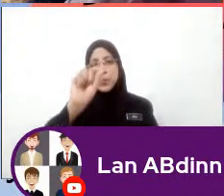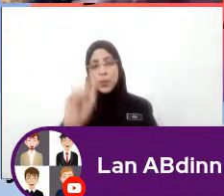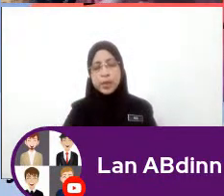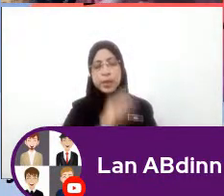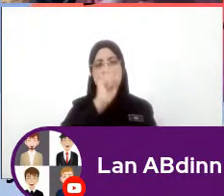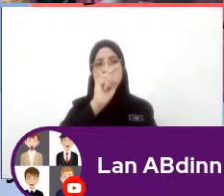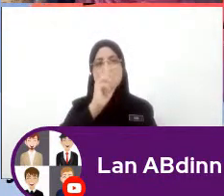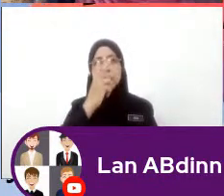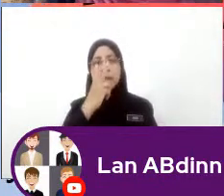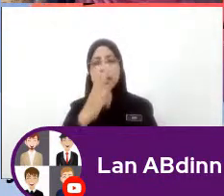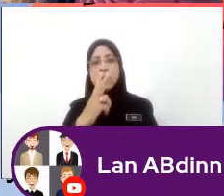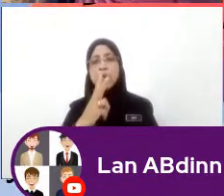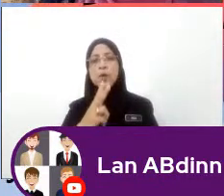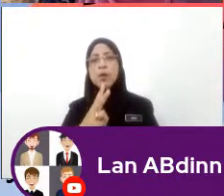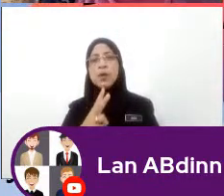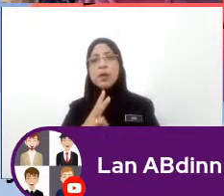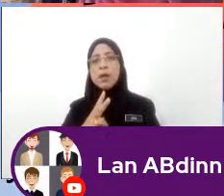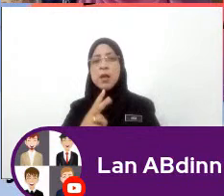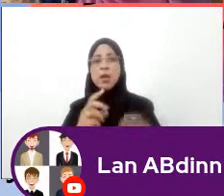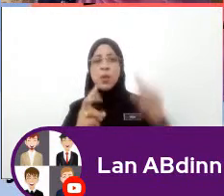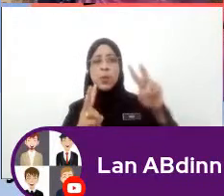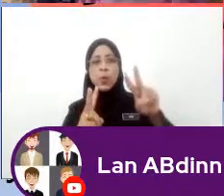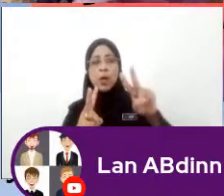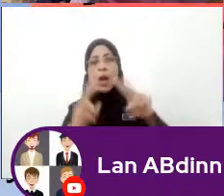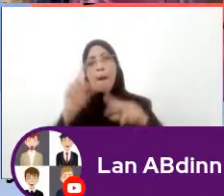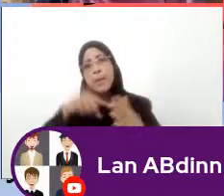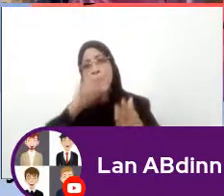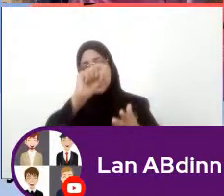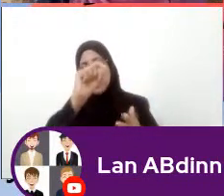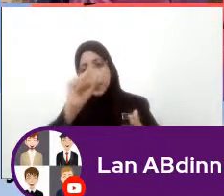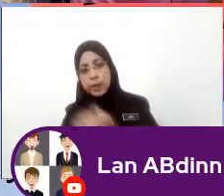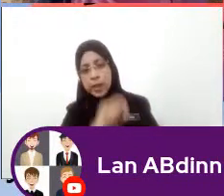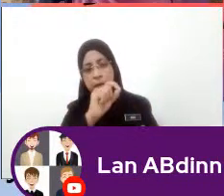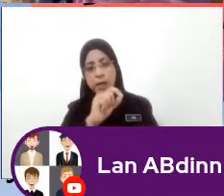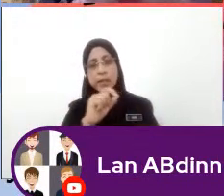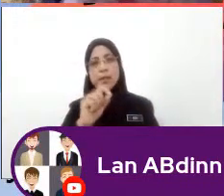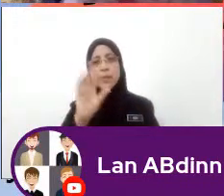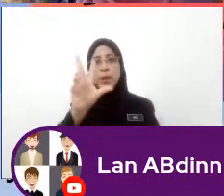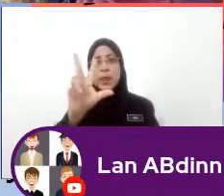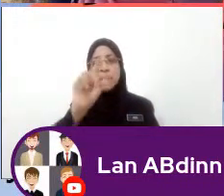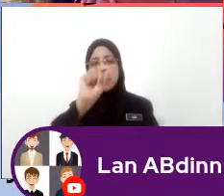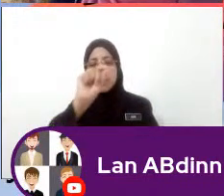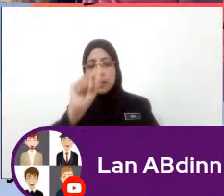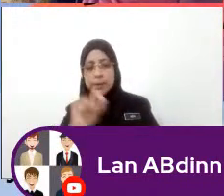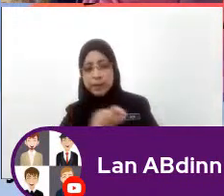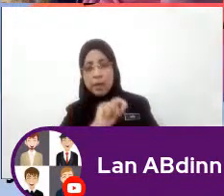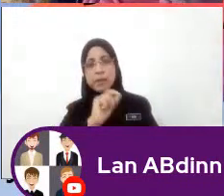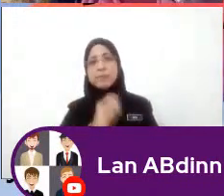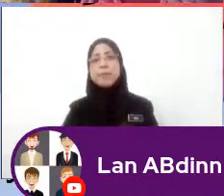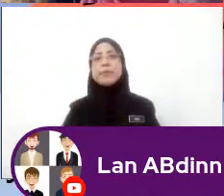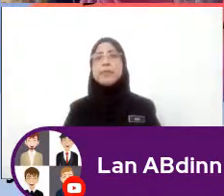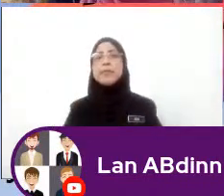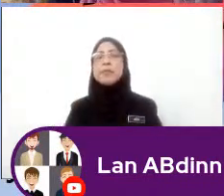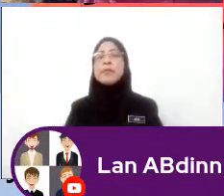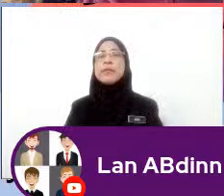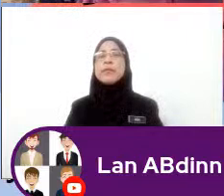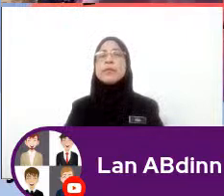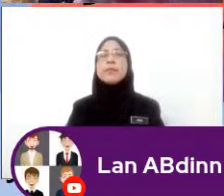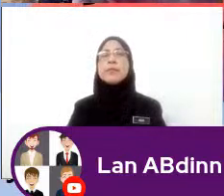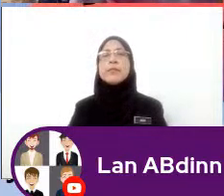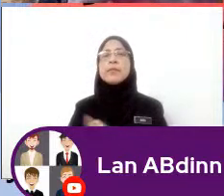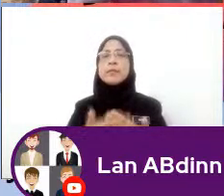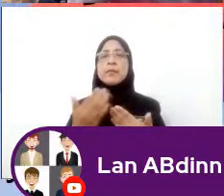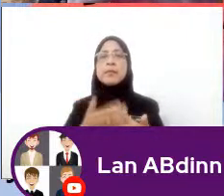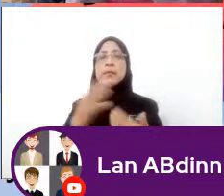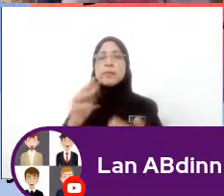tu tengok kitaran seterusnya. Jadi gambar raja tu lebih jelas, lebih interaktif. Jadi senanglah,